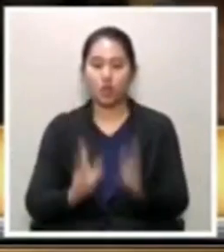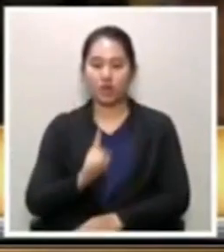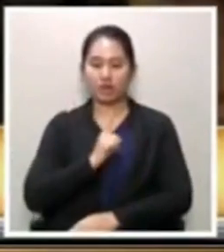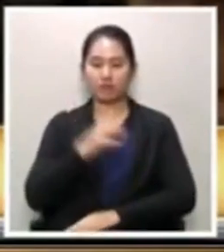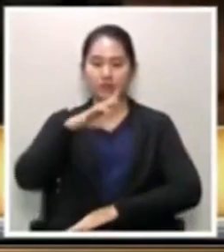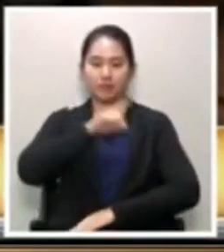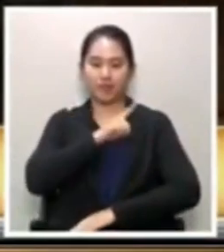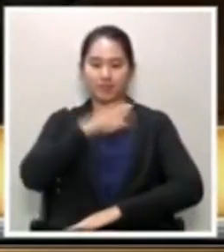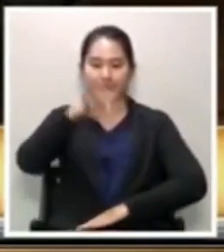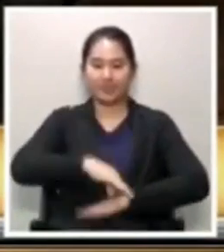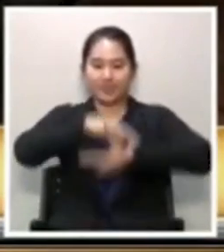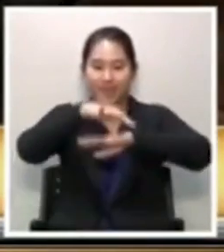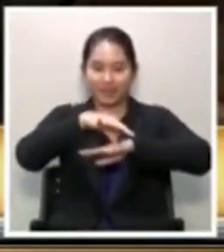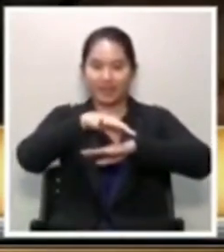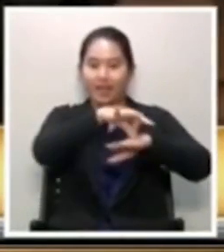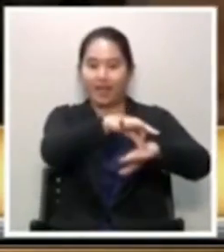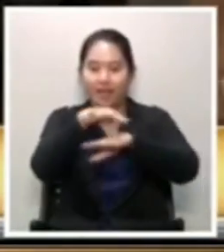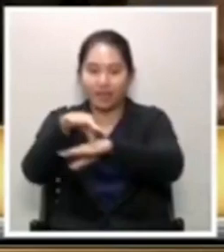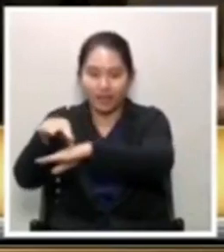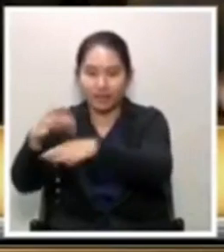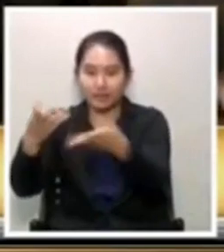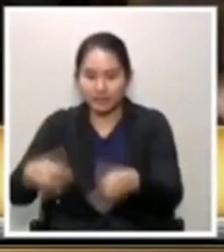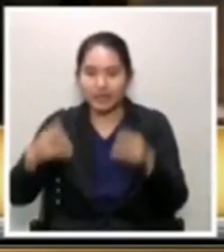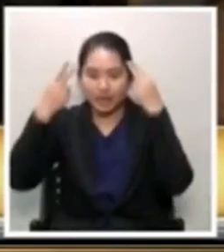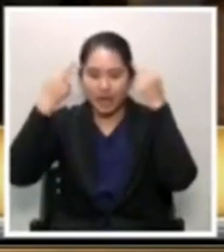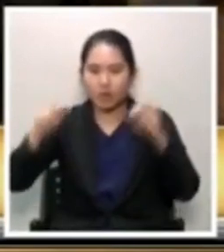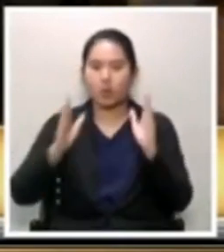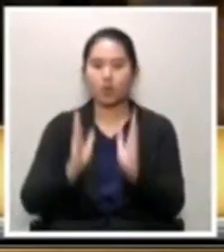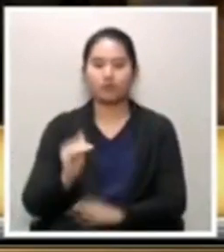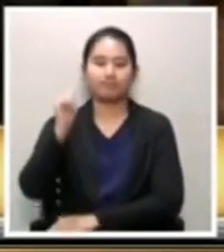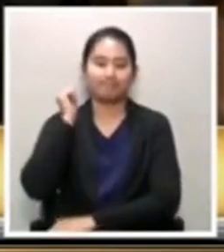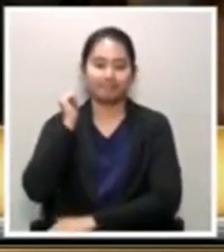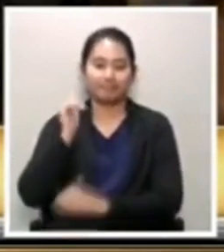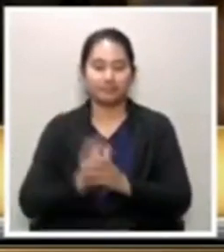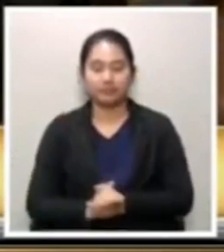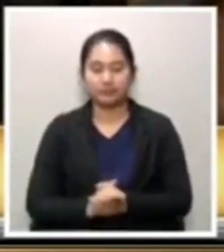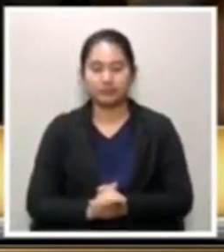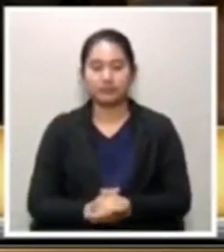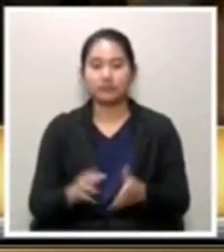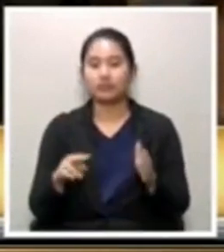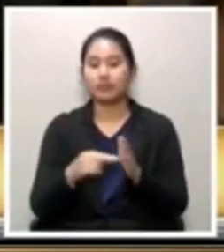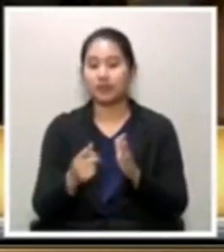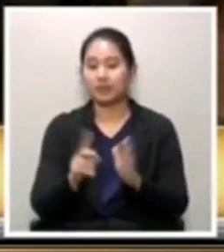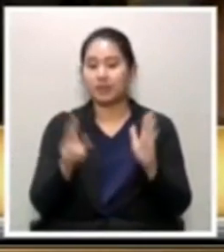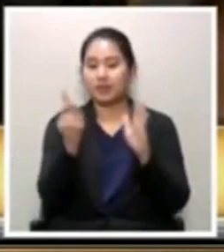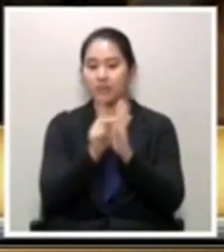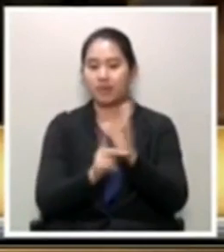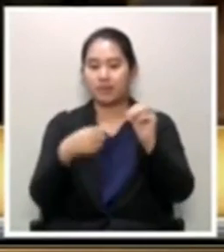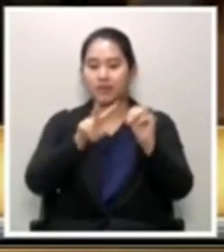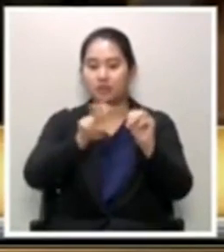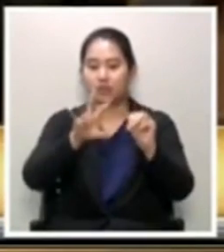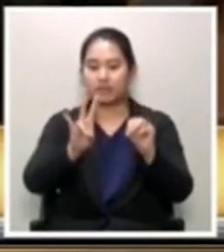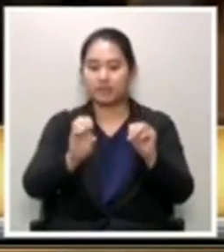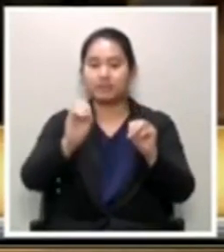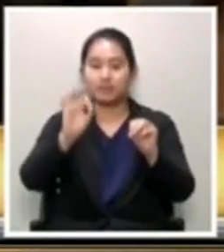ก็บังเอิญคนแต่งตั้งสว.ก็ได้กลับมาเป็นนายกอีกรอบด้วยนะครับแล้วอย่างที่สำคัญครับมันมีมาตรา279ซึ่งเป็นการ